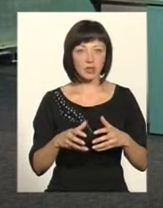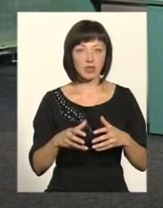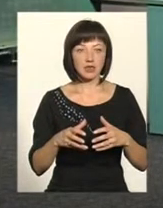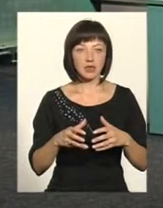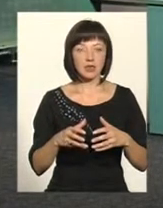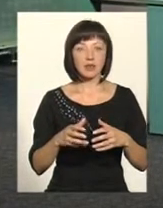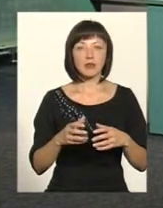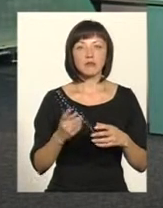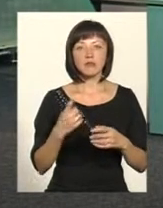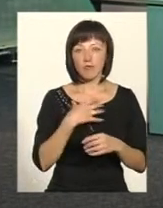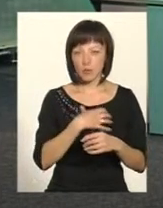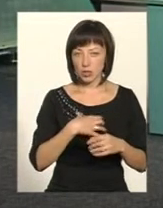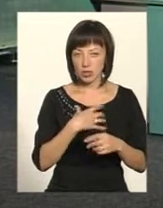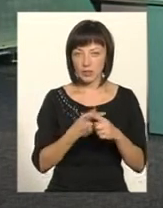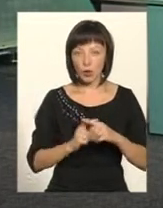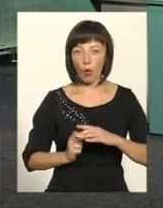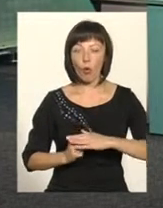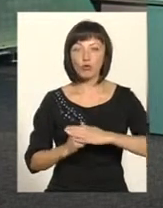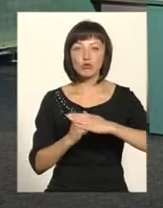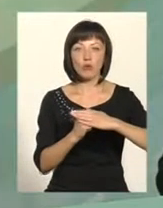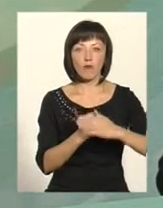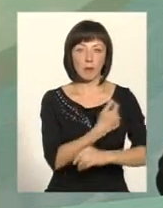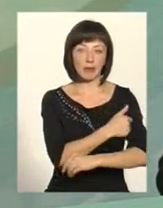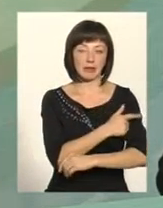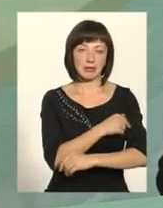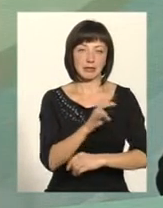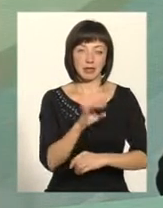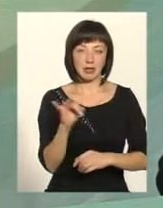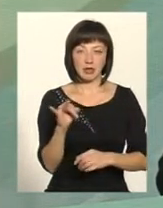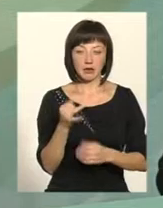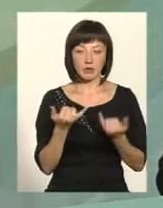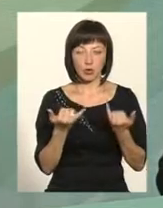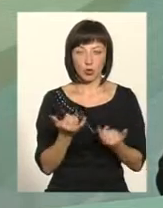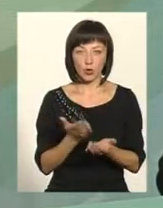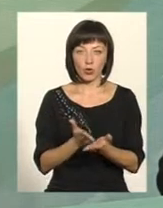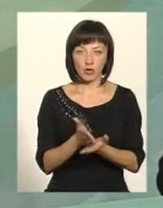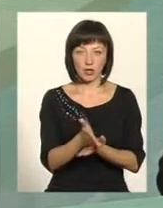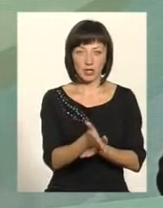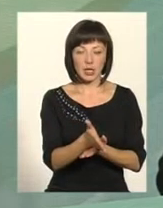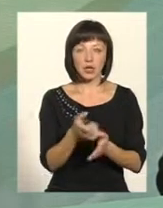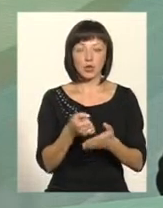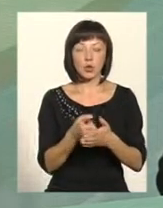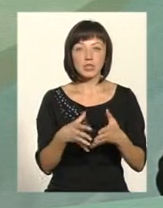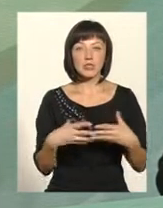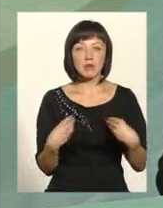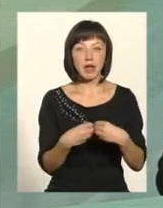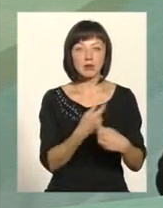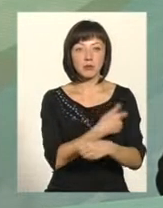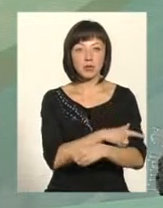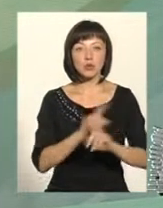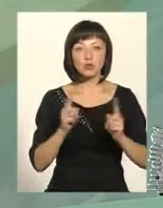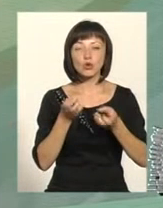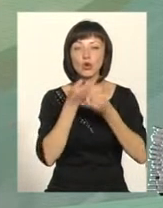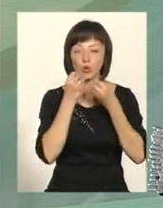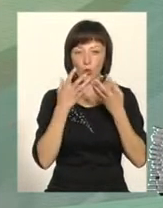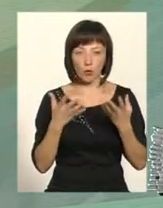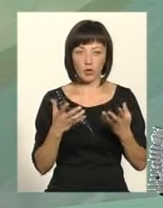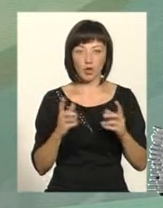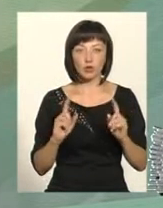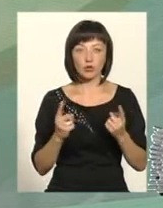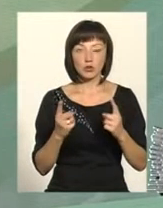котується, і це є дійсно основа медицини. І то, що ми йдемо на сьогоднішній день до сімейної медицини, це дуже добре. Тому